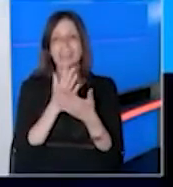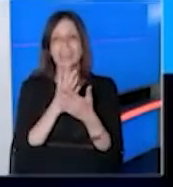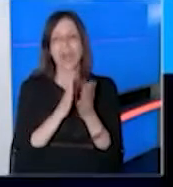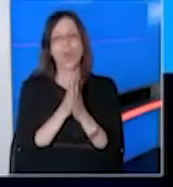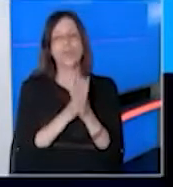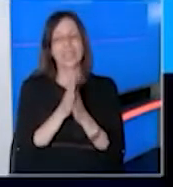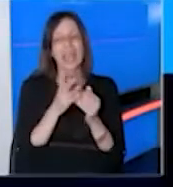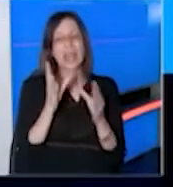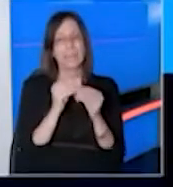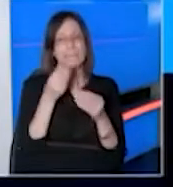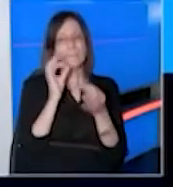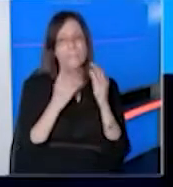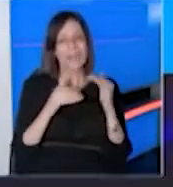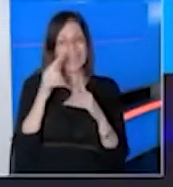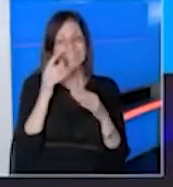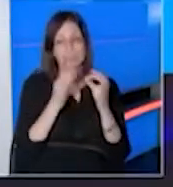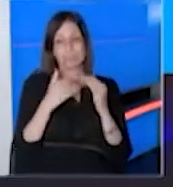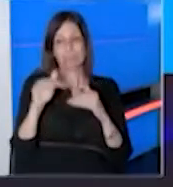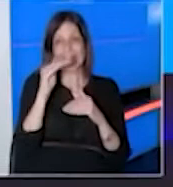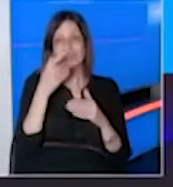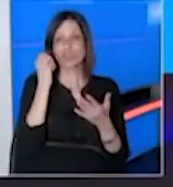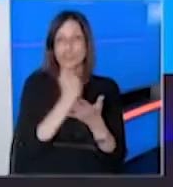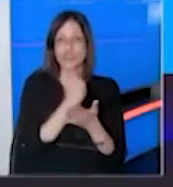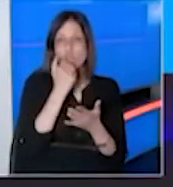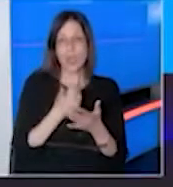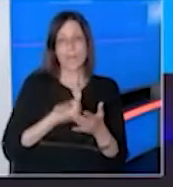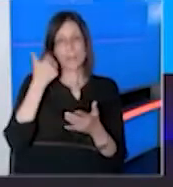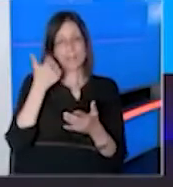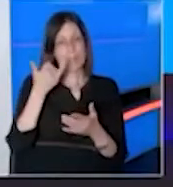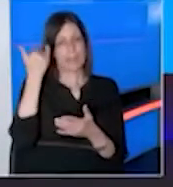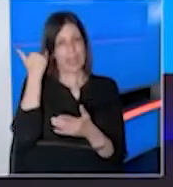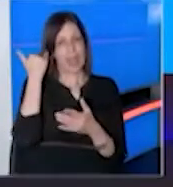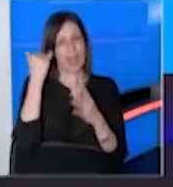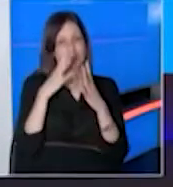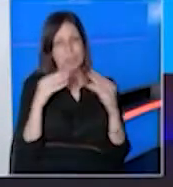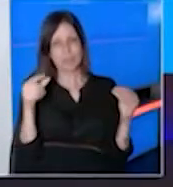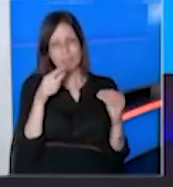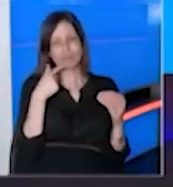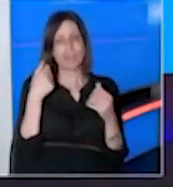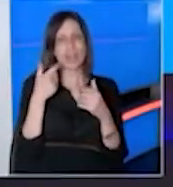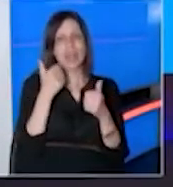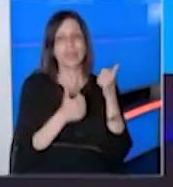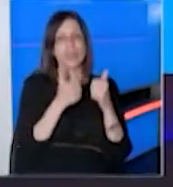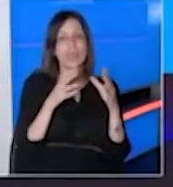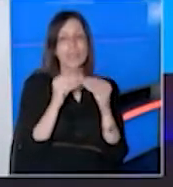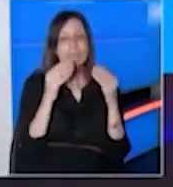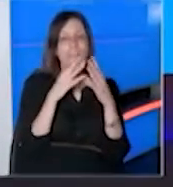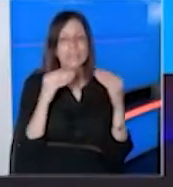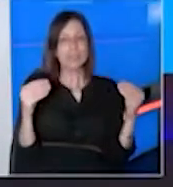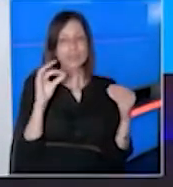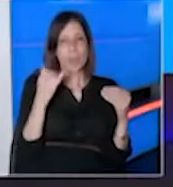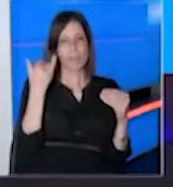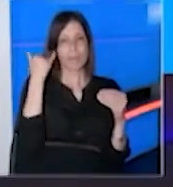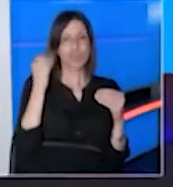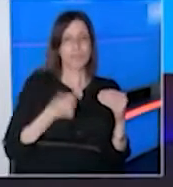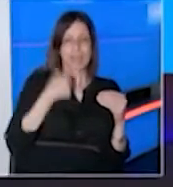על ידי בגץ. בגץ אישר אותה. פקידי המינהל מסמסו אותה. ועל מנת להתמודד עם מסמוס הפקידותי של